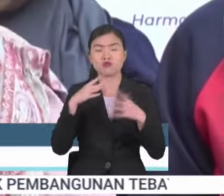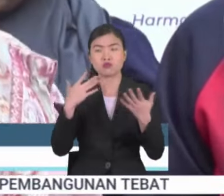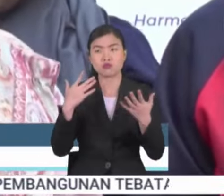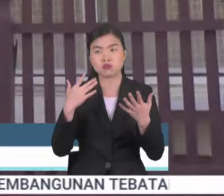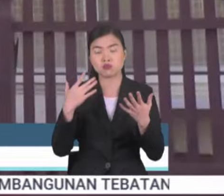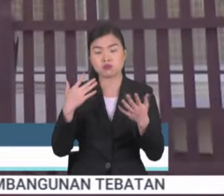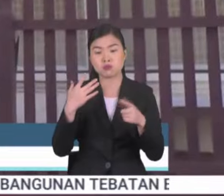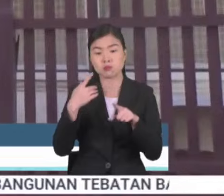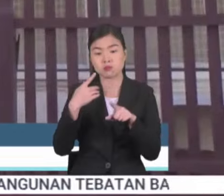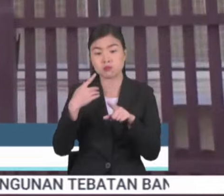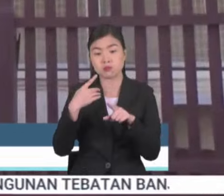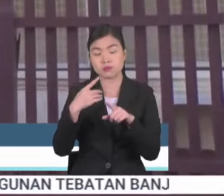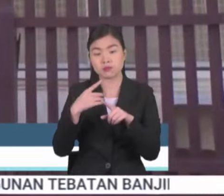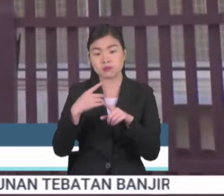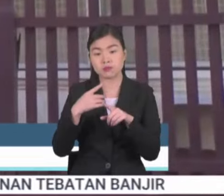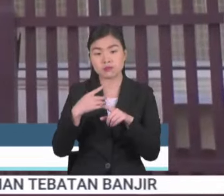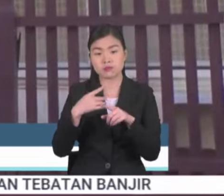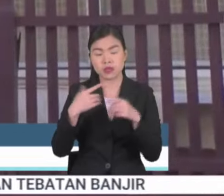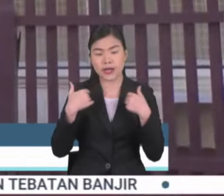mana terdapat